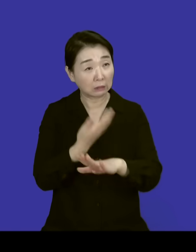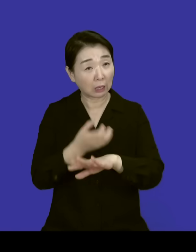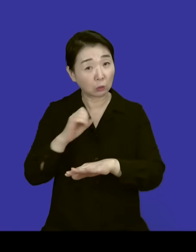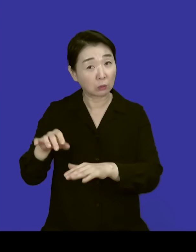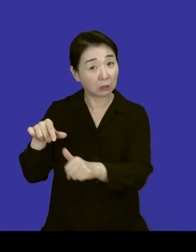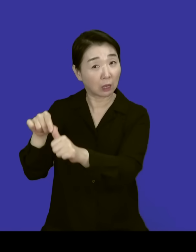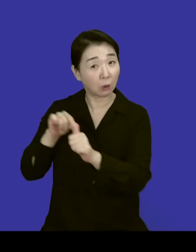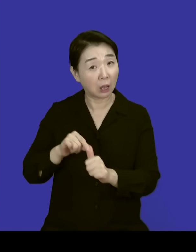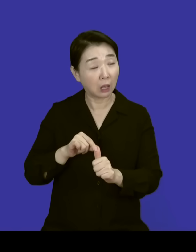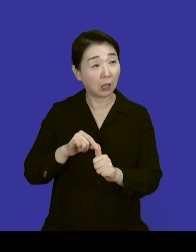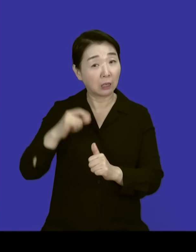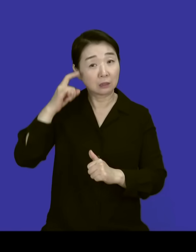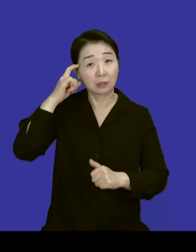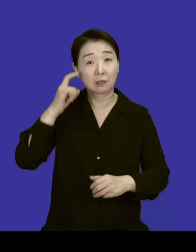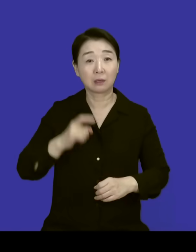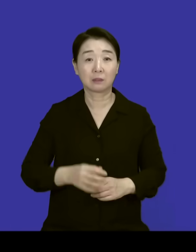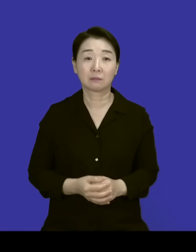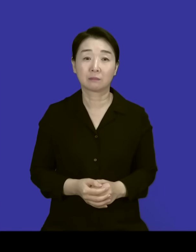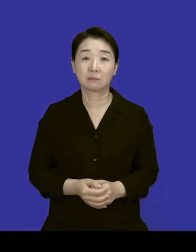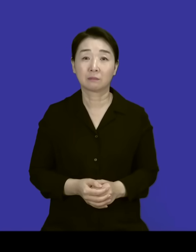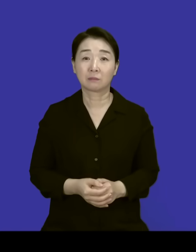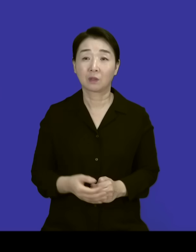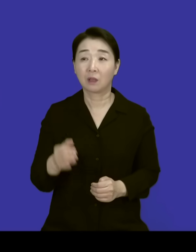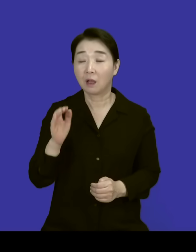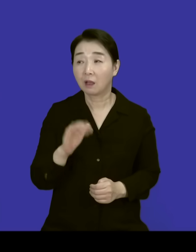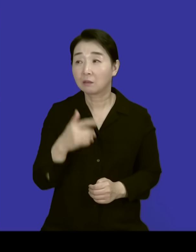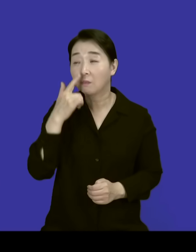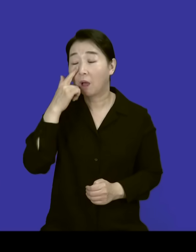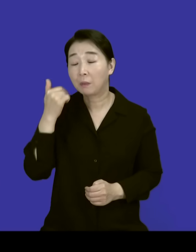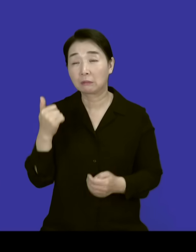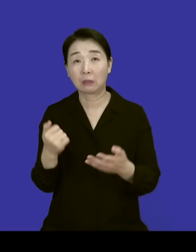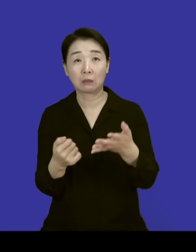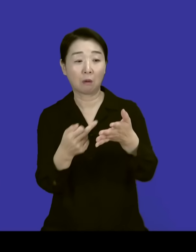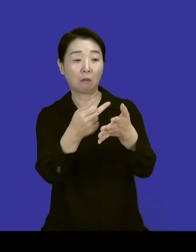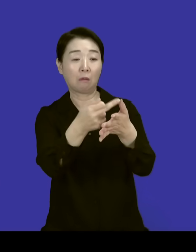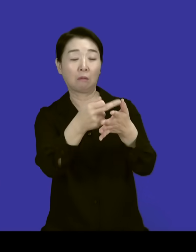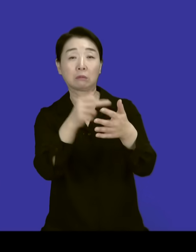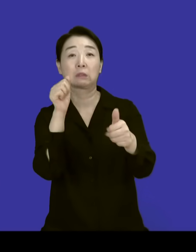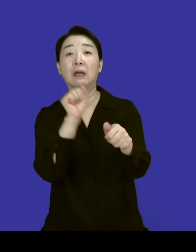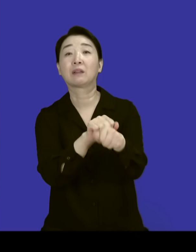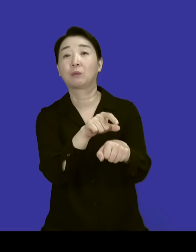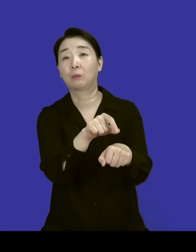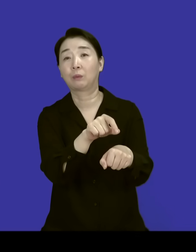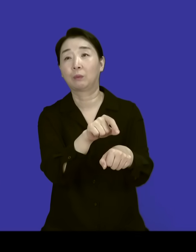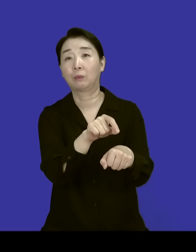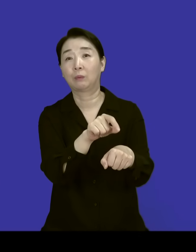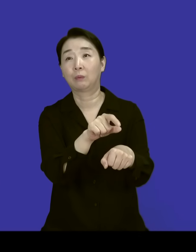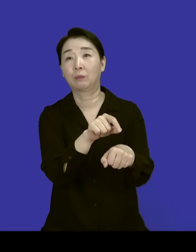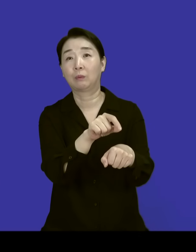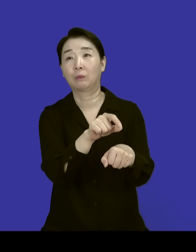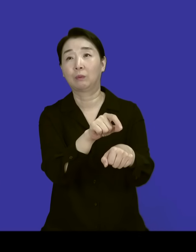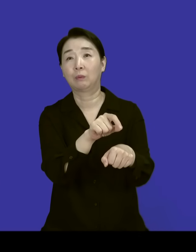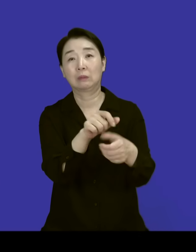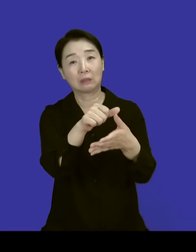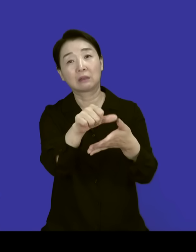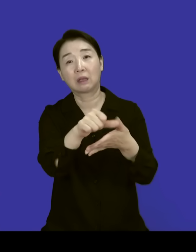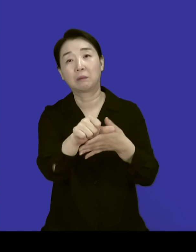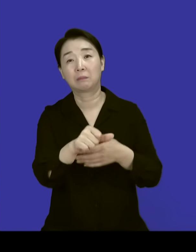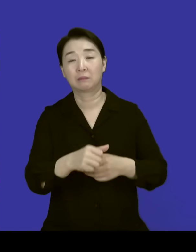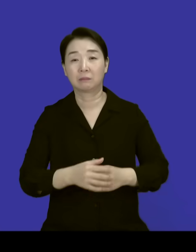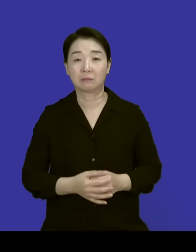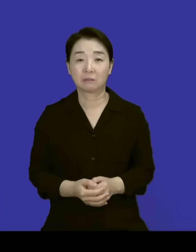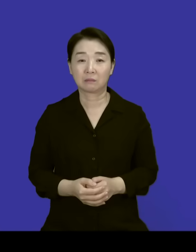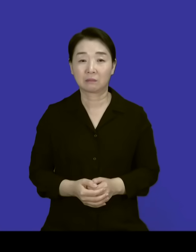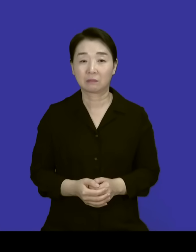네. 근데 아버지가 형한테는 되게 잘했어요. 간다주고 진짜 막 이제 장남이요? 장남. 아. 그게 있으셨어요. 예.